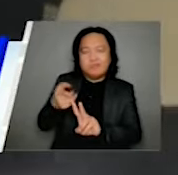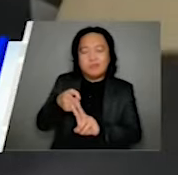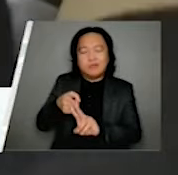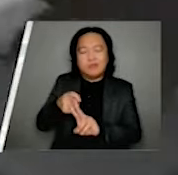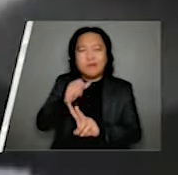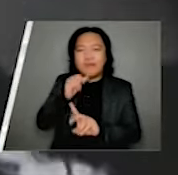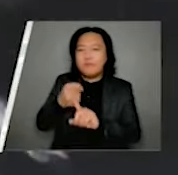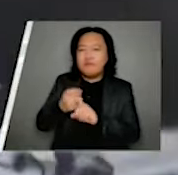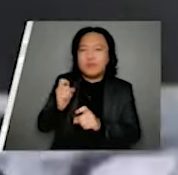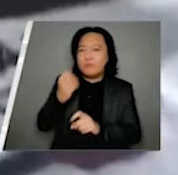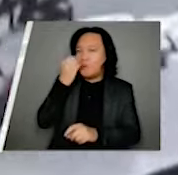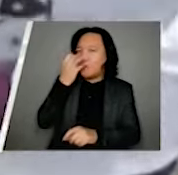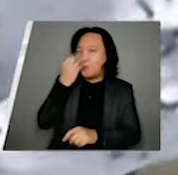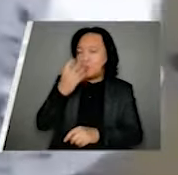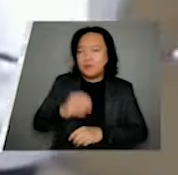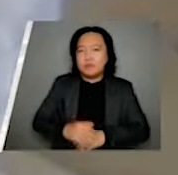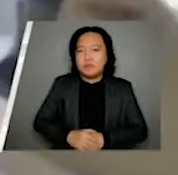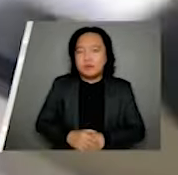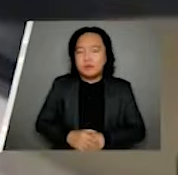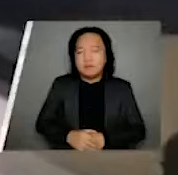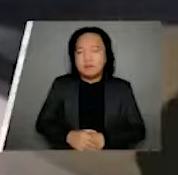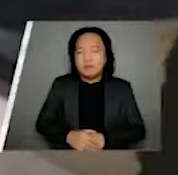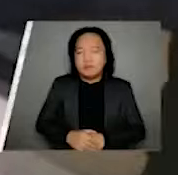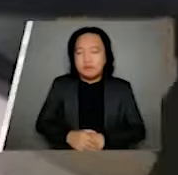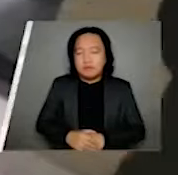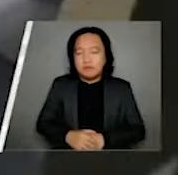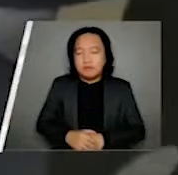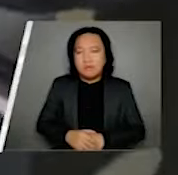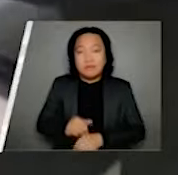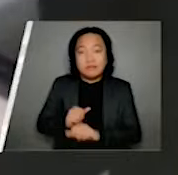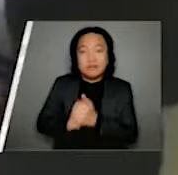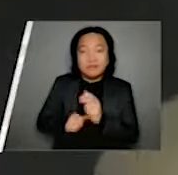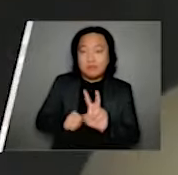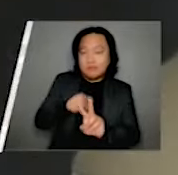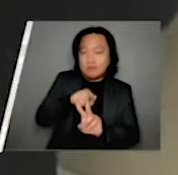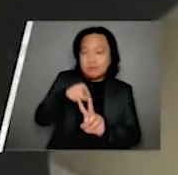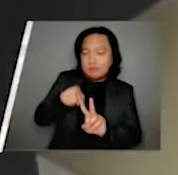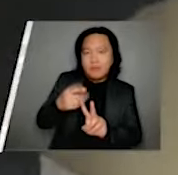pa ay may papeles para sa asylum seekers.